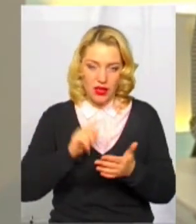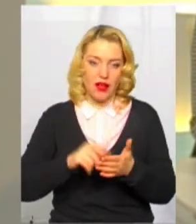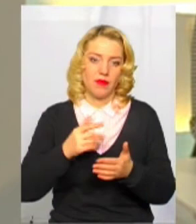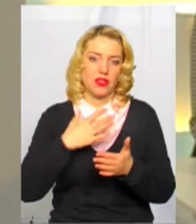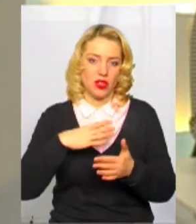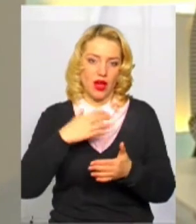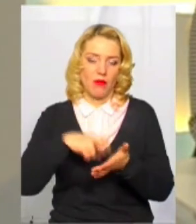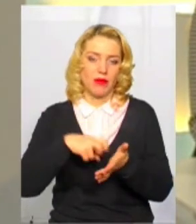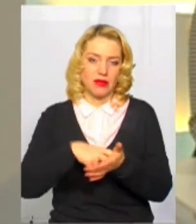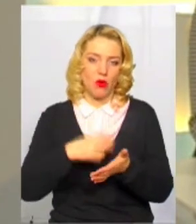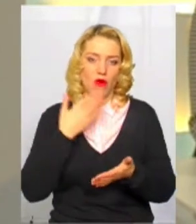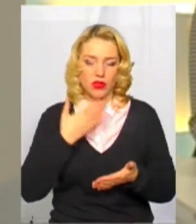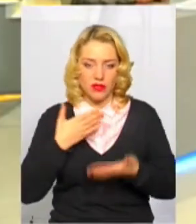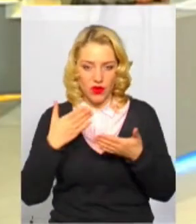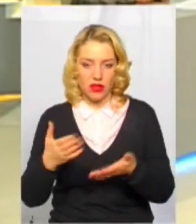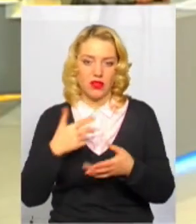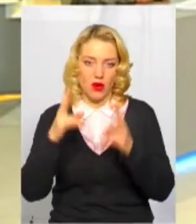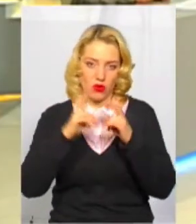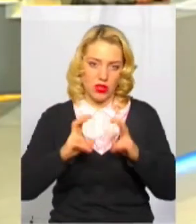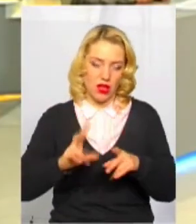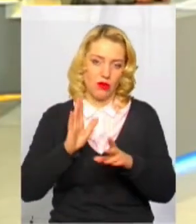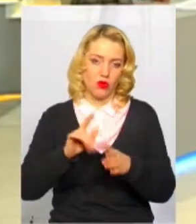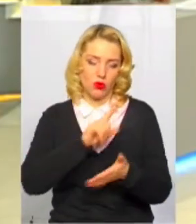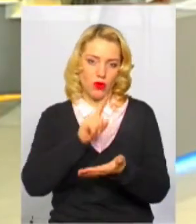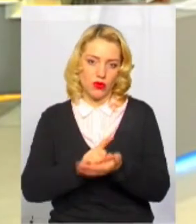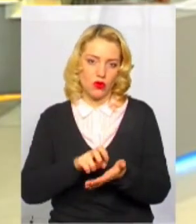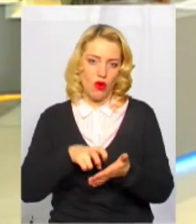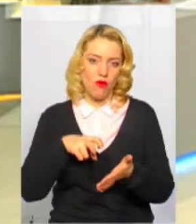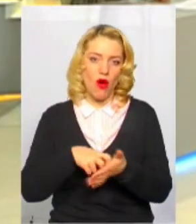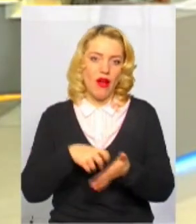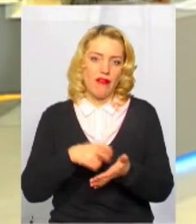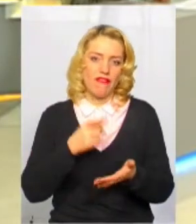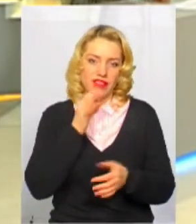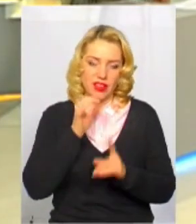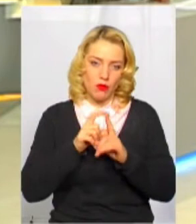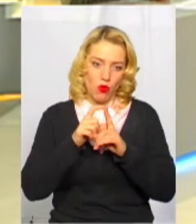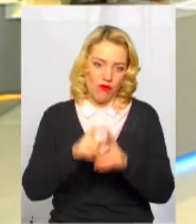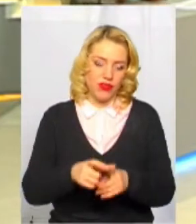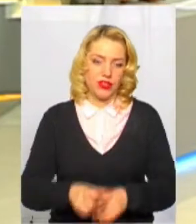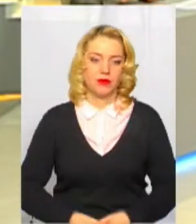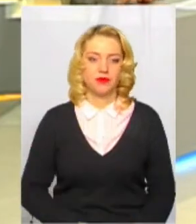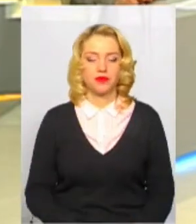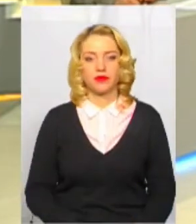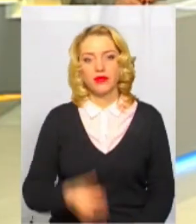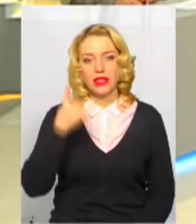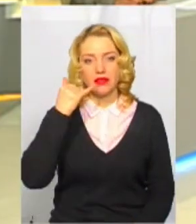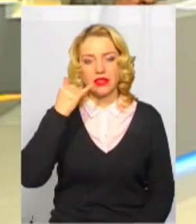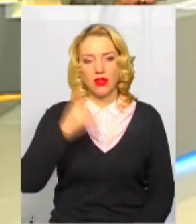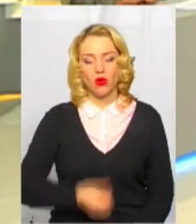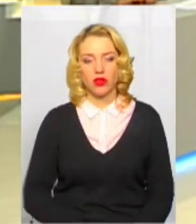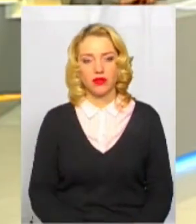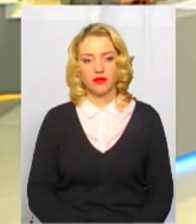вам відповідь. І ще один телефонний дзвінок маємо, а далі, шановні пані експертки, вам буде слово. Зараз слухаємо дзвінок. Добрий вечір.